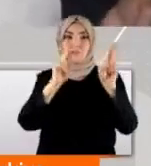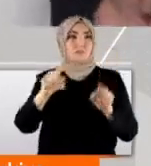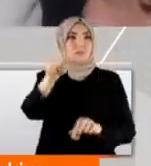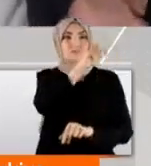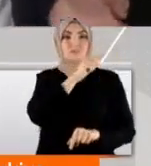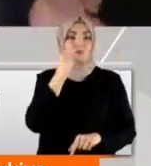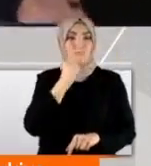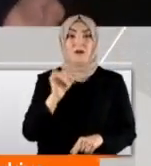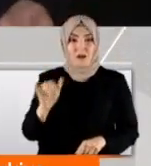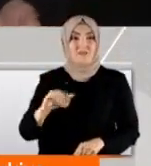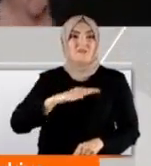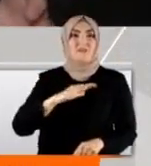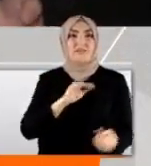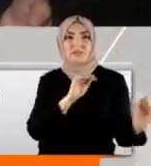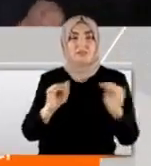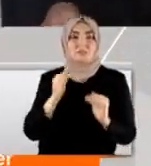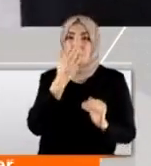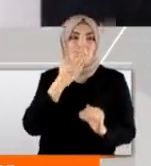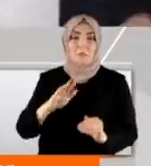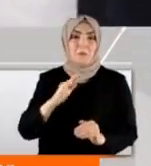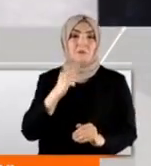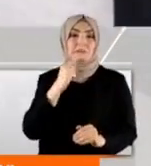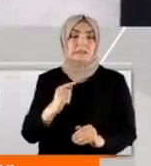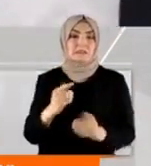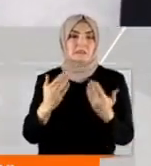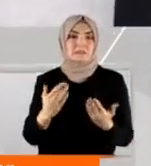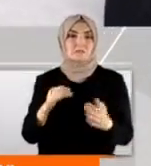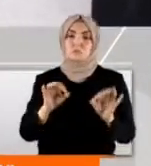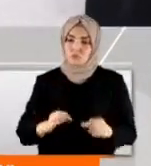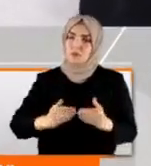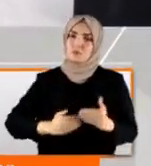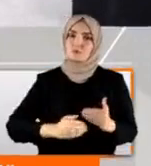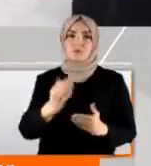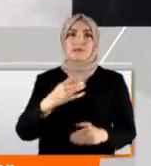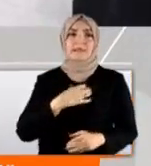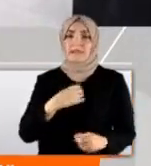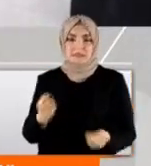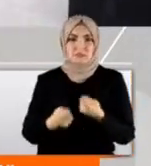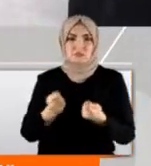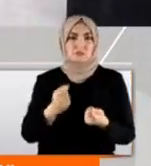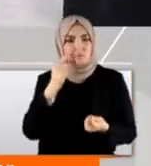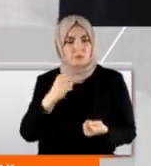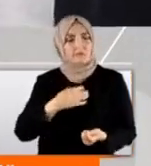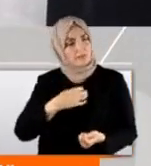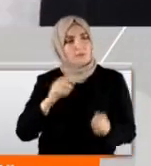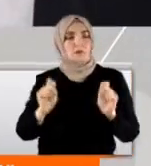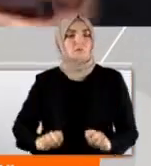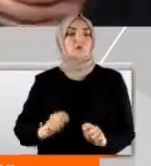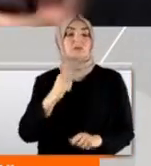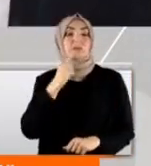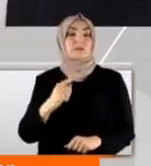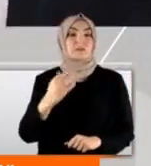alamadığını altını çizdi. Bu nedenle özellikle biz bundan sonra kendi göbeğimizi kendimiz kesmeliyiz dedi Cumhurbaşkanı